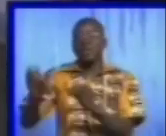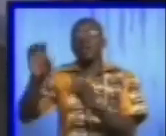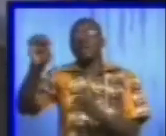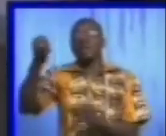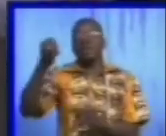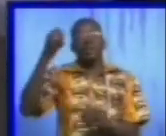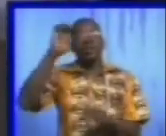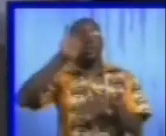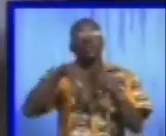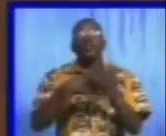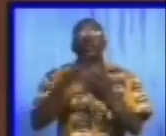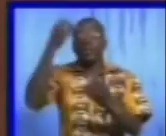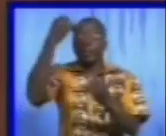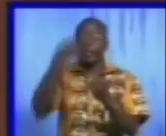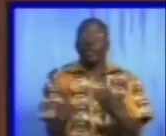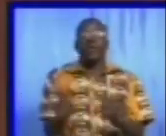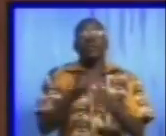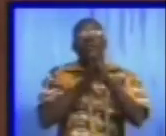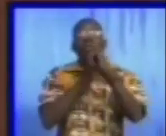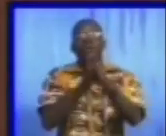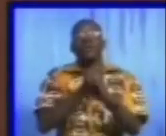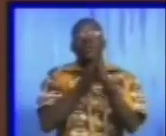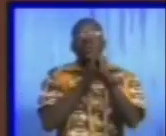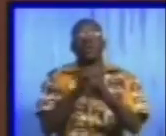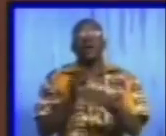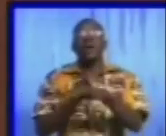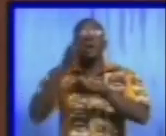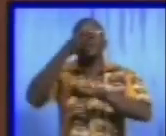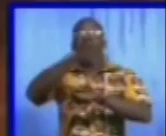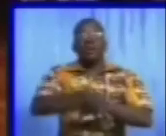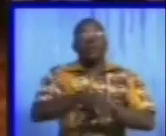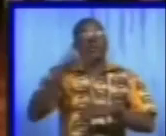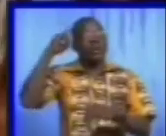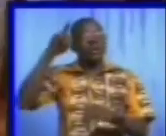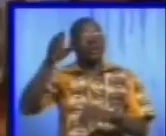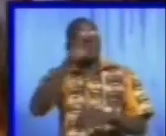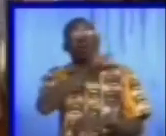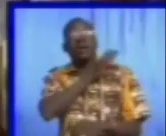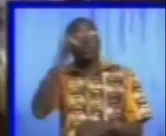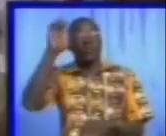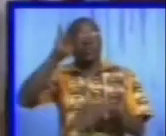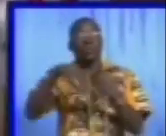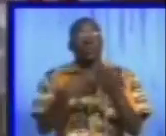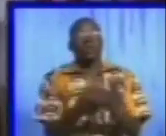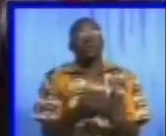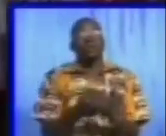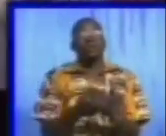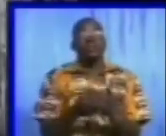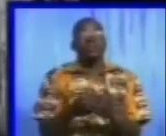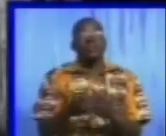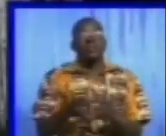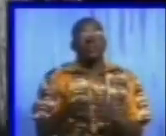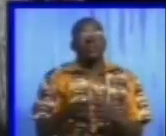tout couronné par un cross populaire à travers les artères de la capitale de la région du Centre-Nord.